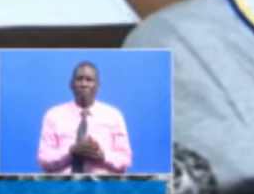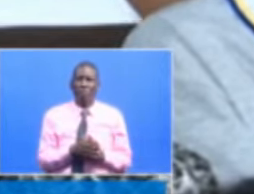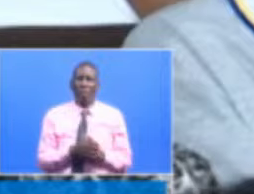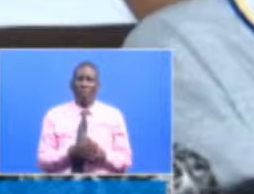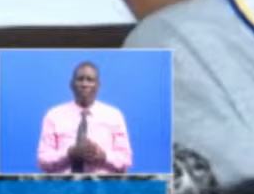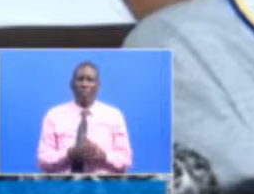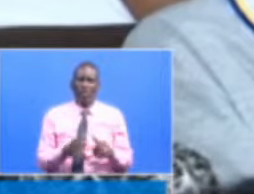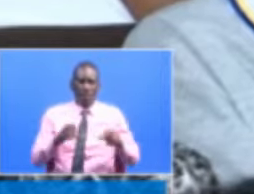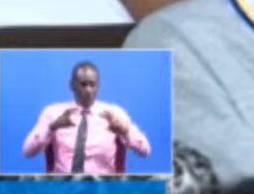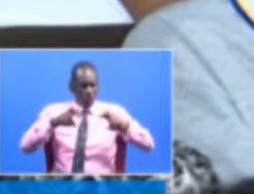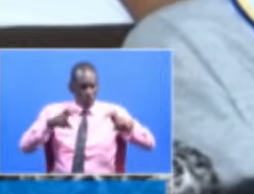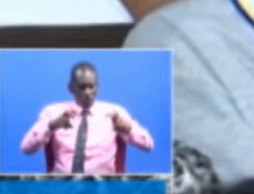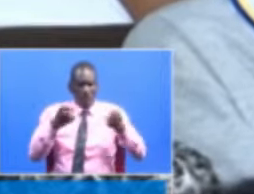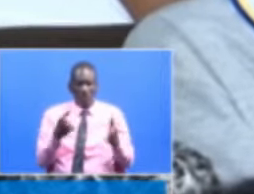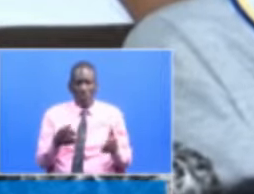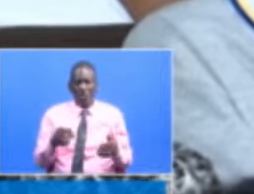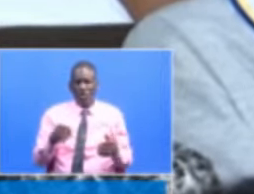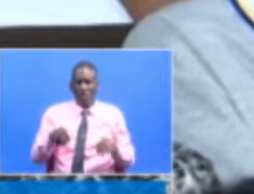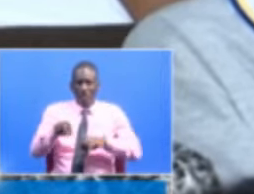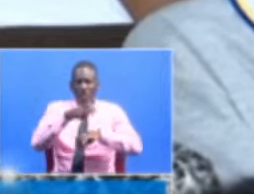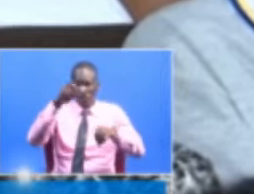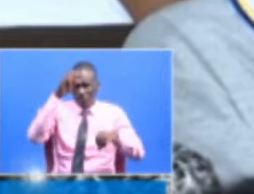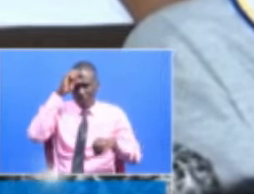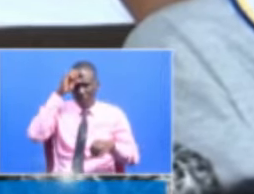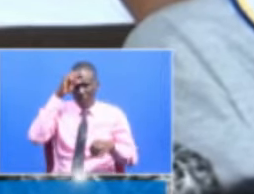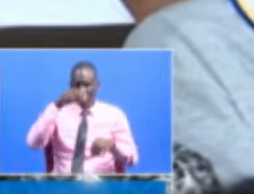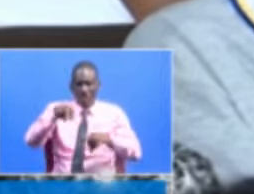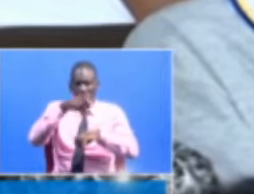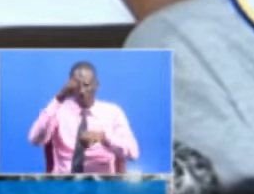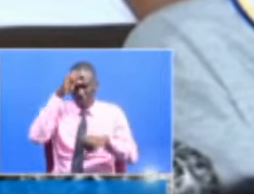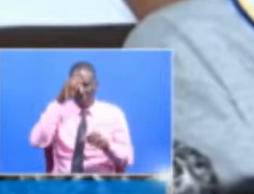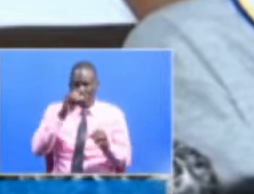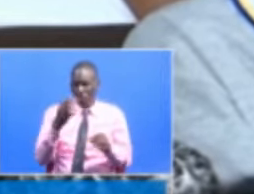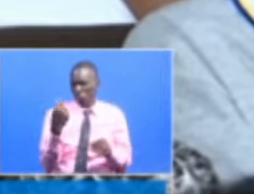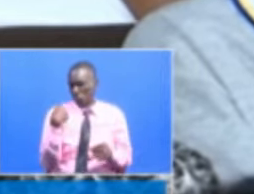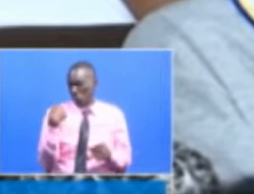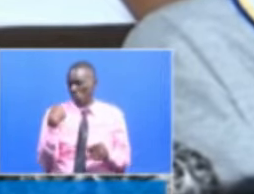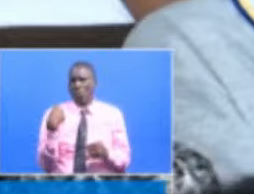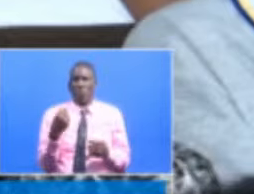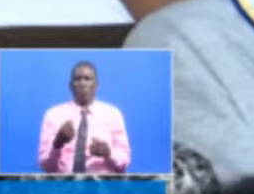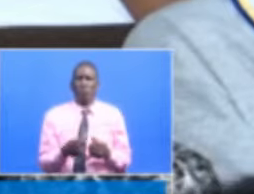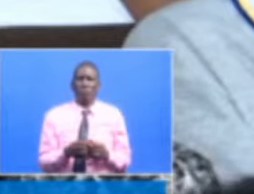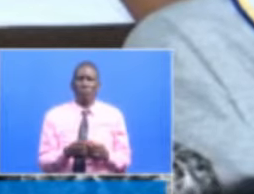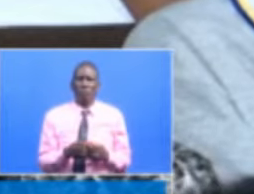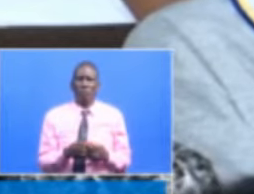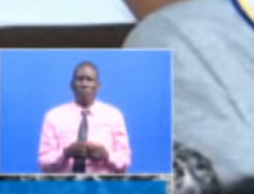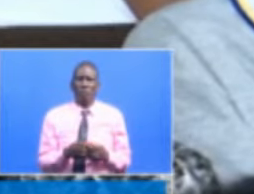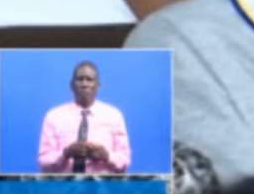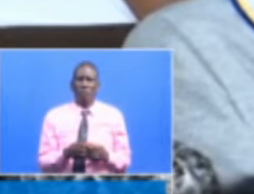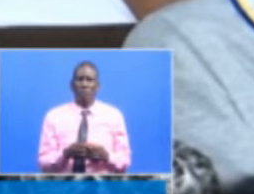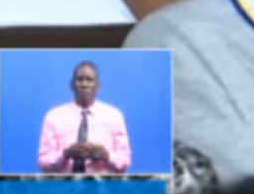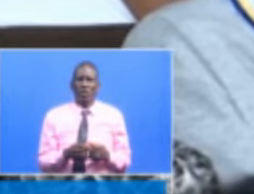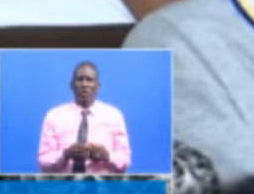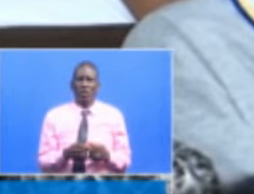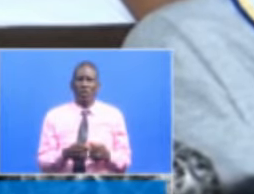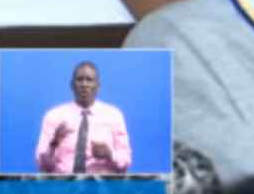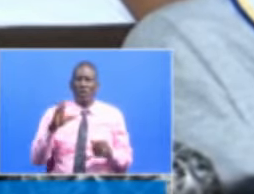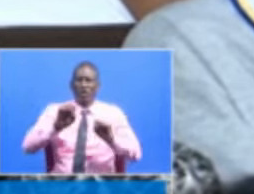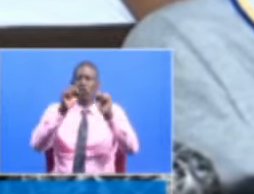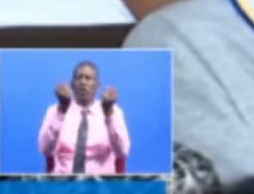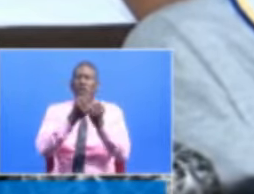ukiangalia serikali kuu kama hivi majuzi, kama civil societies walienda